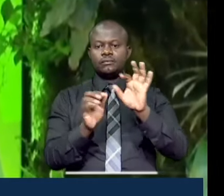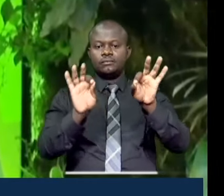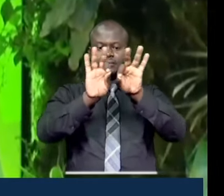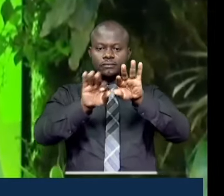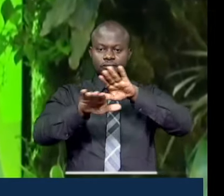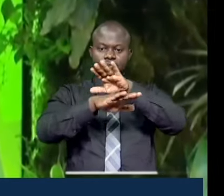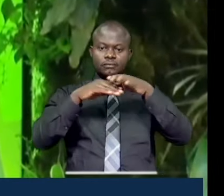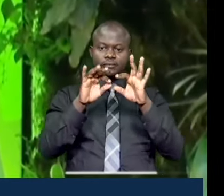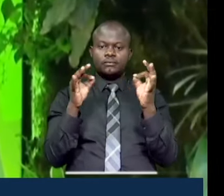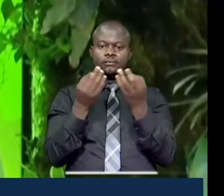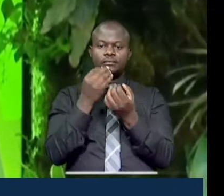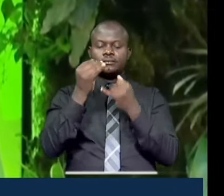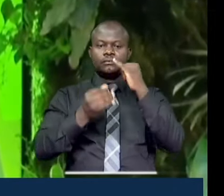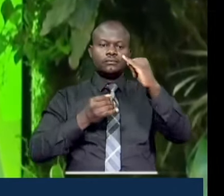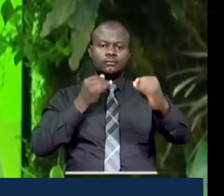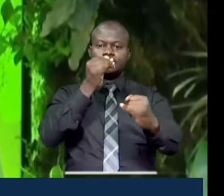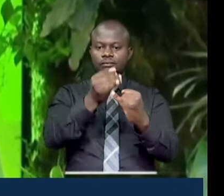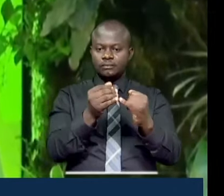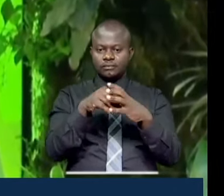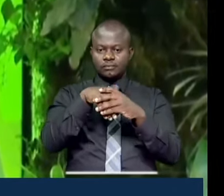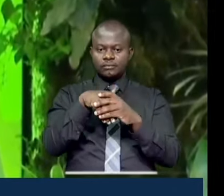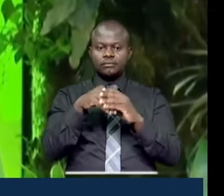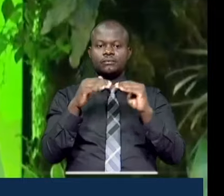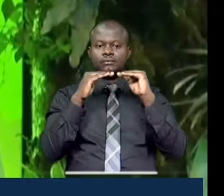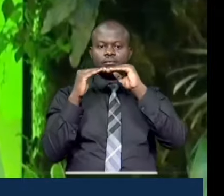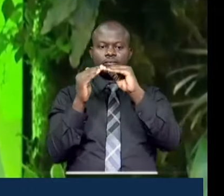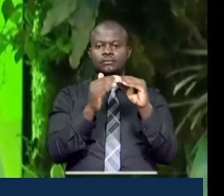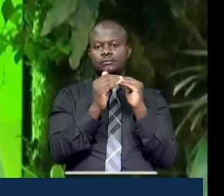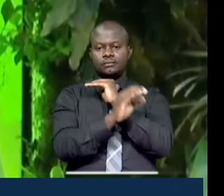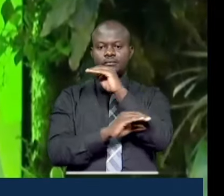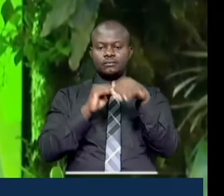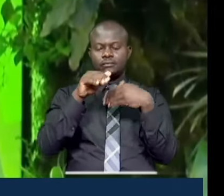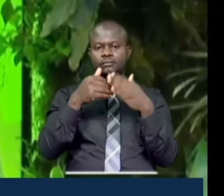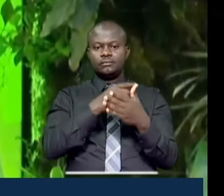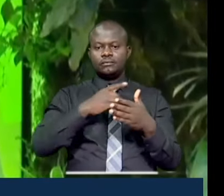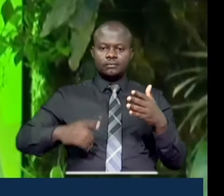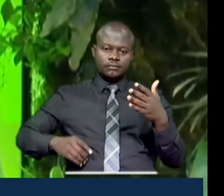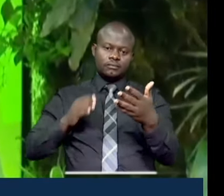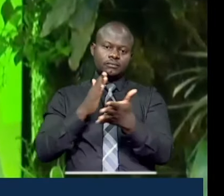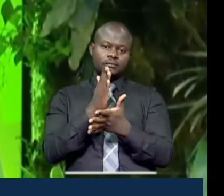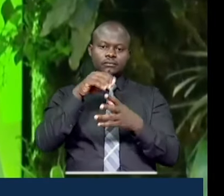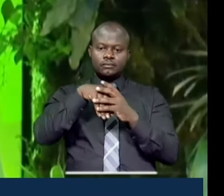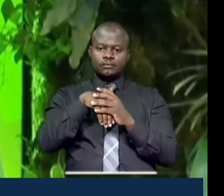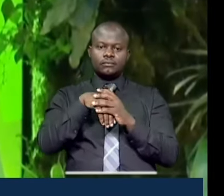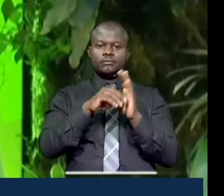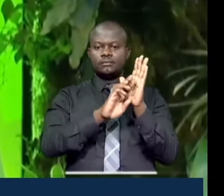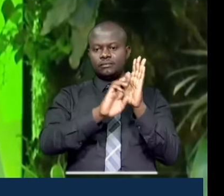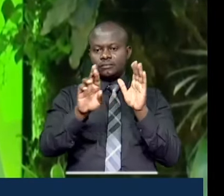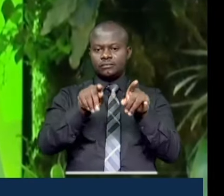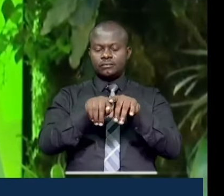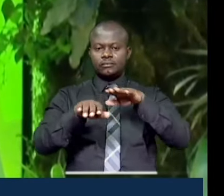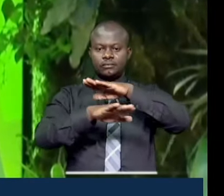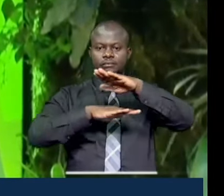shingiro z'umuryango mpuzamahanga zirimo uburinganire bw'ibihugu na demokarasi nyayo mu guhagararirwa